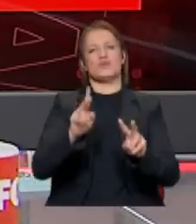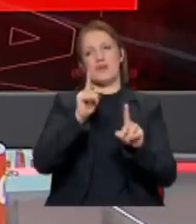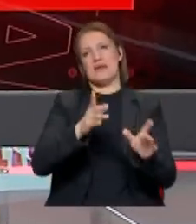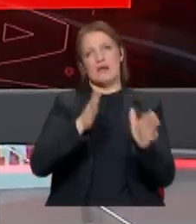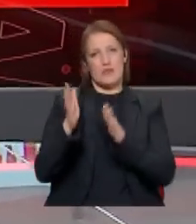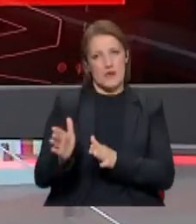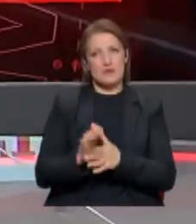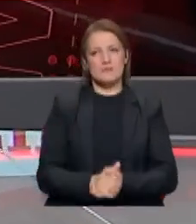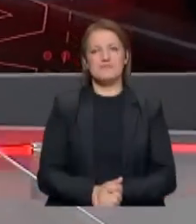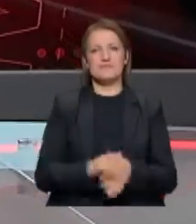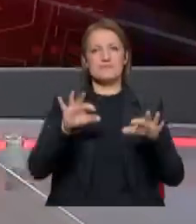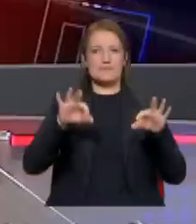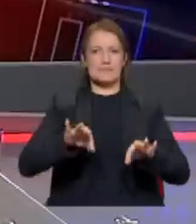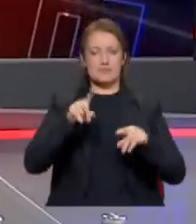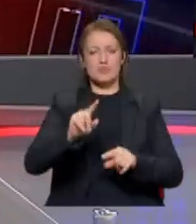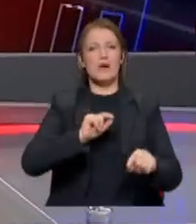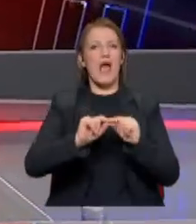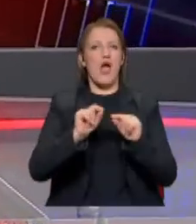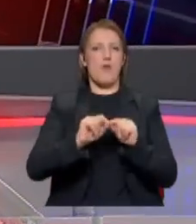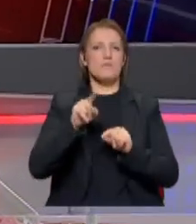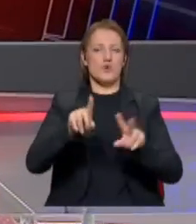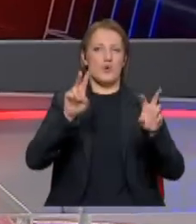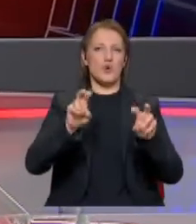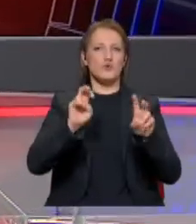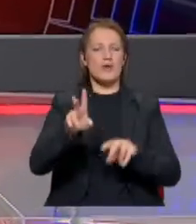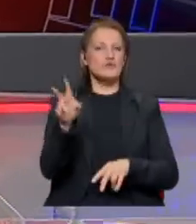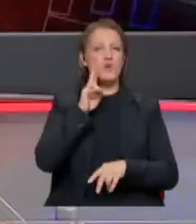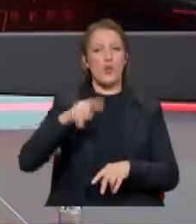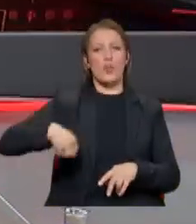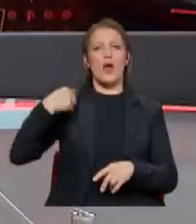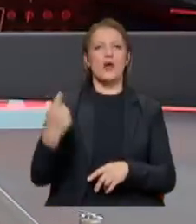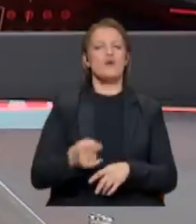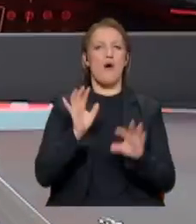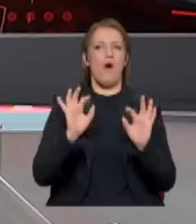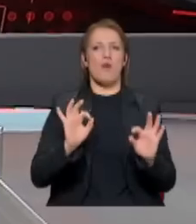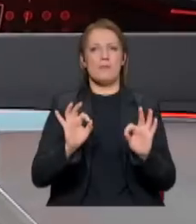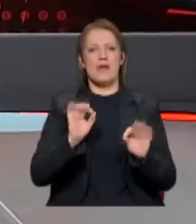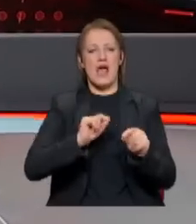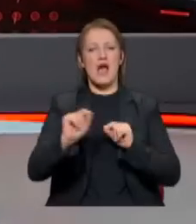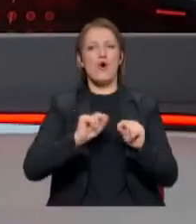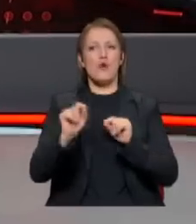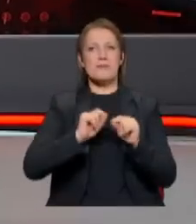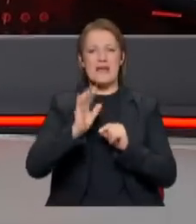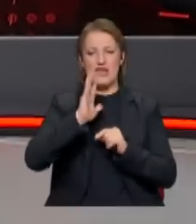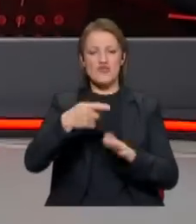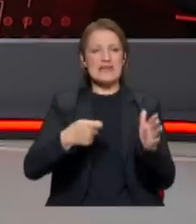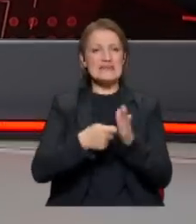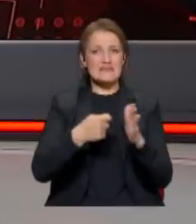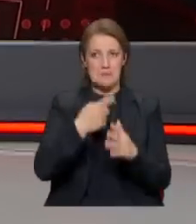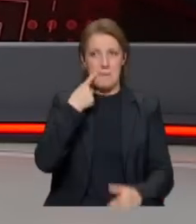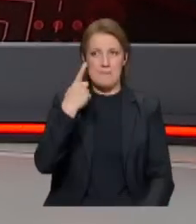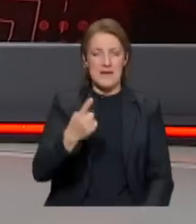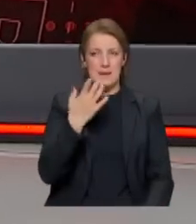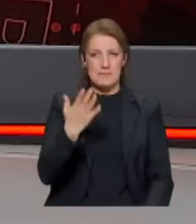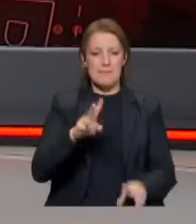yandan şimdi bu tabi ekonomi bu konuda son derece önemli ekonomide geçen isimlere bakıldığında